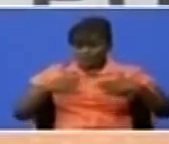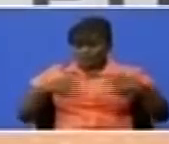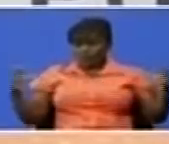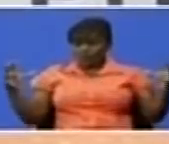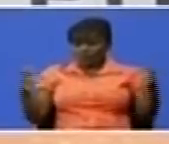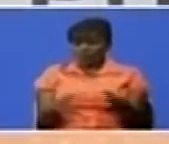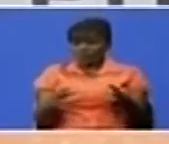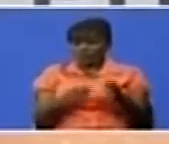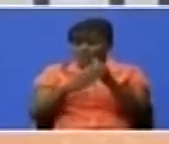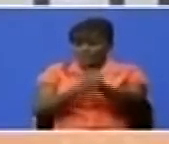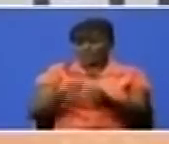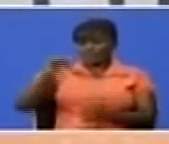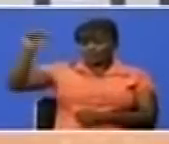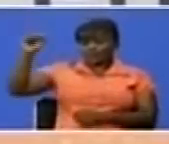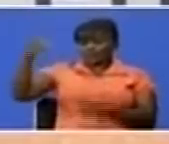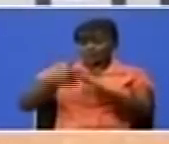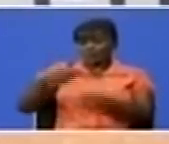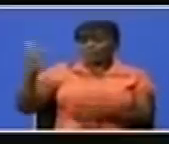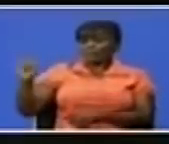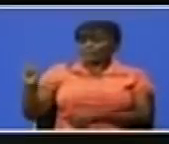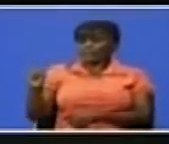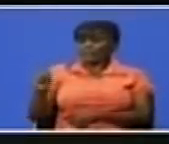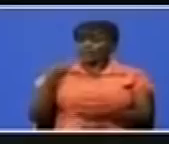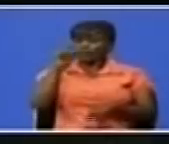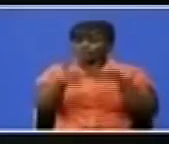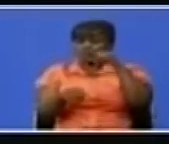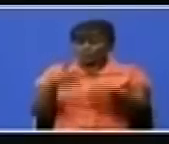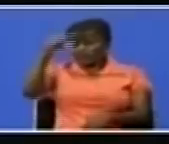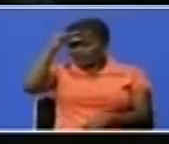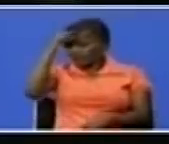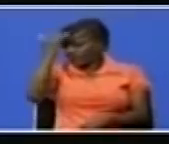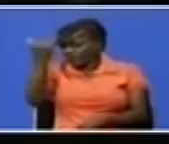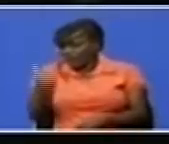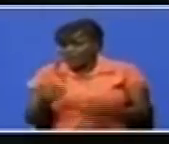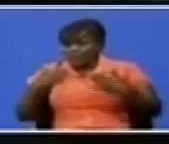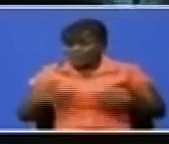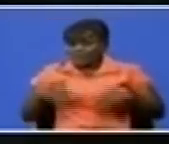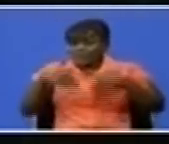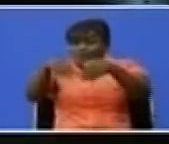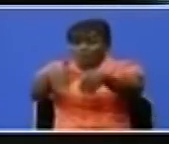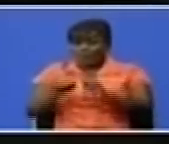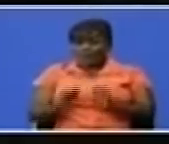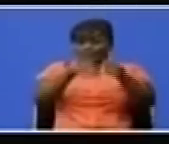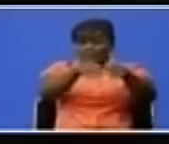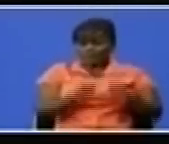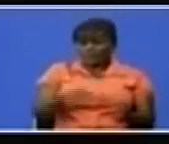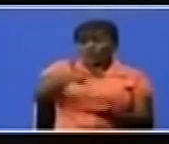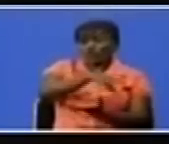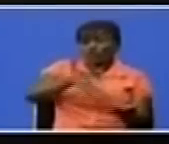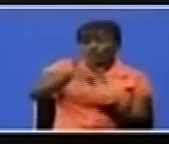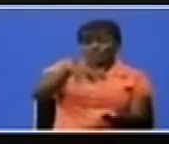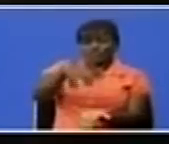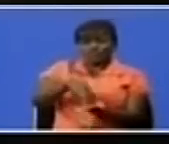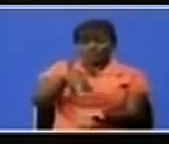na viongozi wa kisiasa kutoka Mandera washtumu serikali kutokana na visa vya watu kuzikwa kwa mazingira ya kutatanisha.